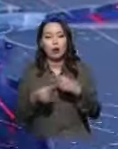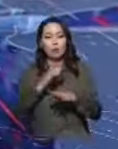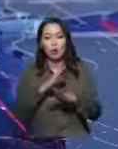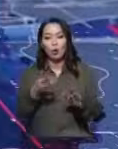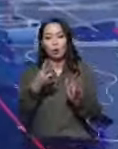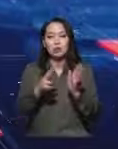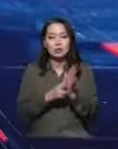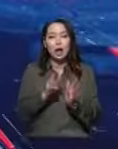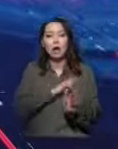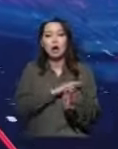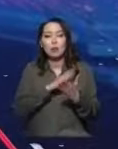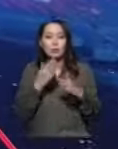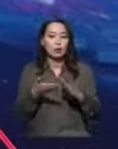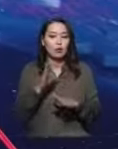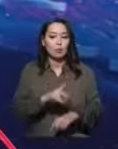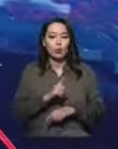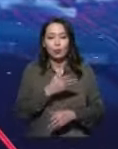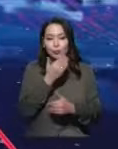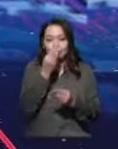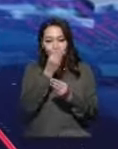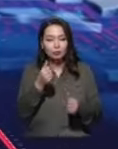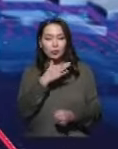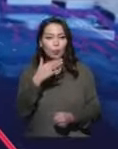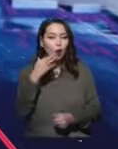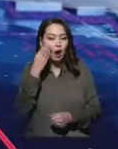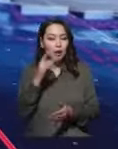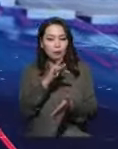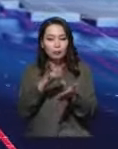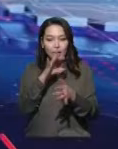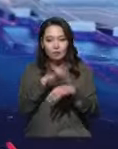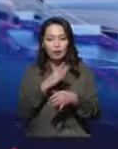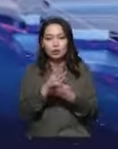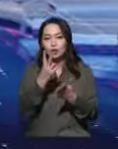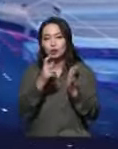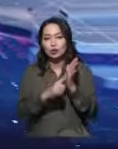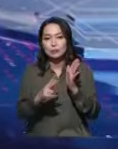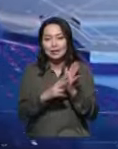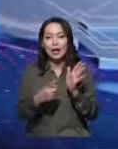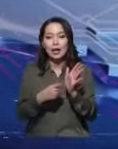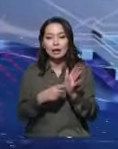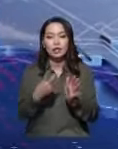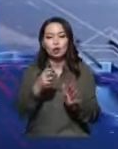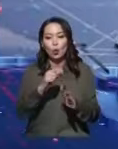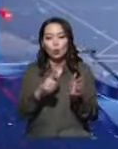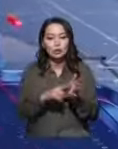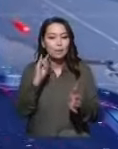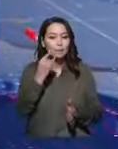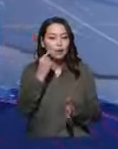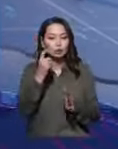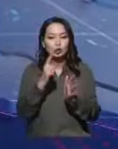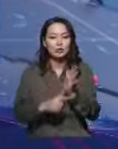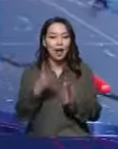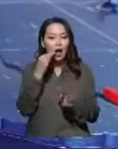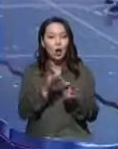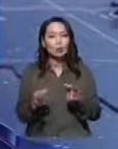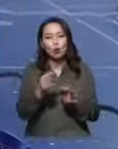кейін үйіне жетпеген. Жоғалғандардың көбі Алматы қаласында тіркелген, 278 адам, Қарағандыда 217, Павлодарда 170, Алматы